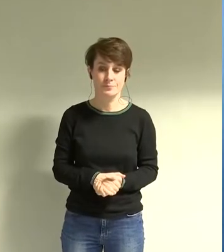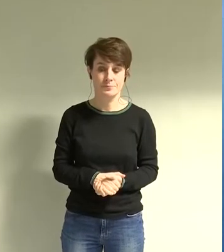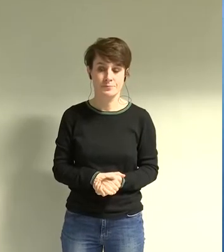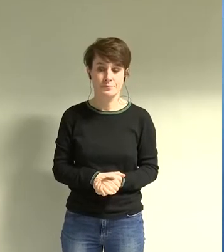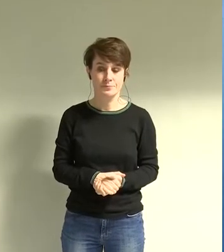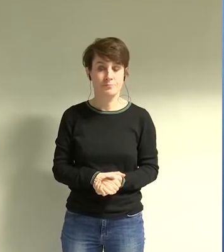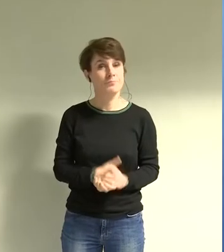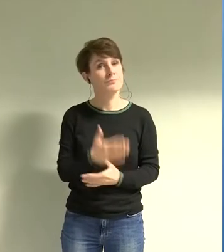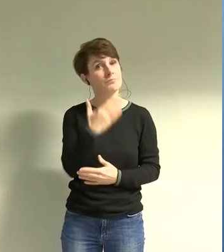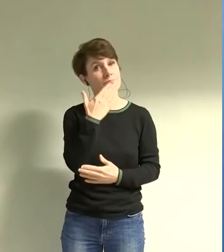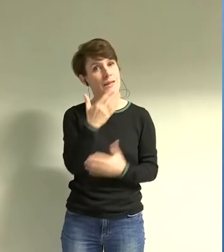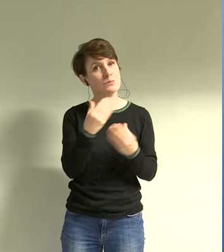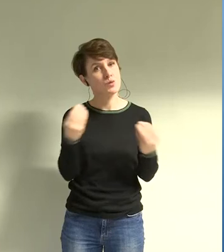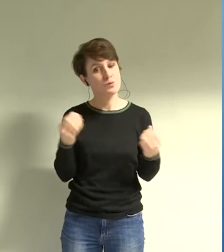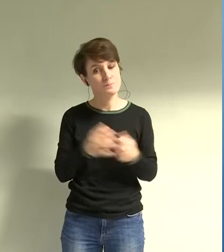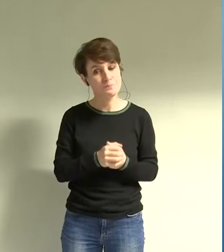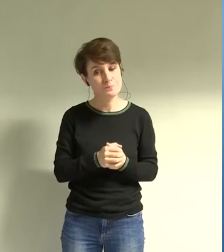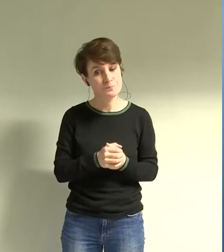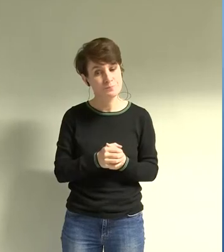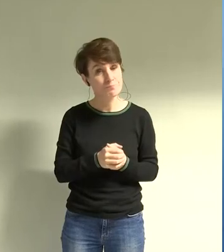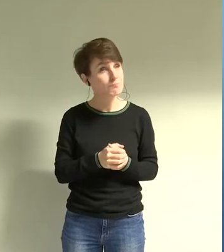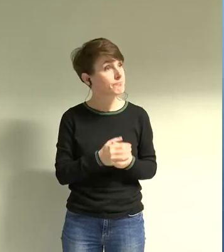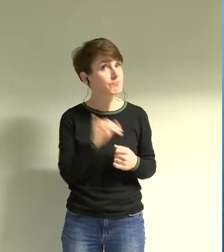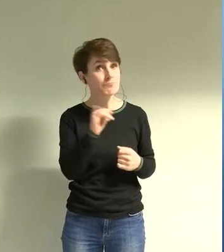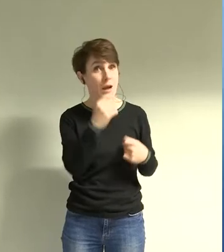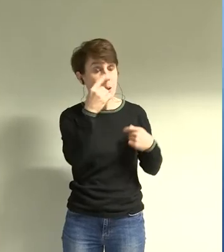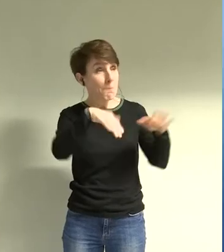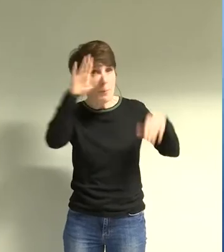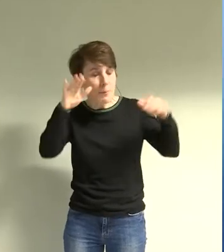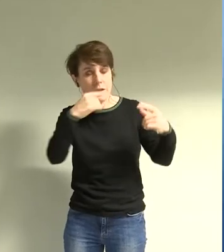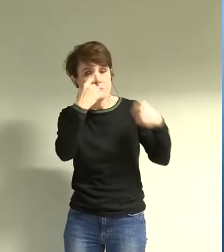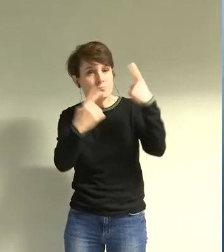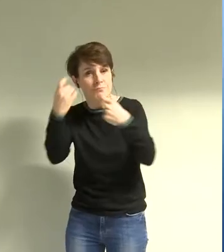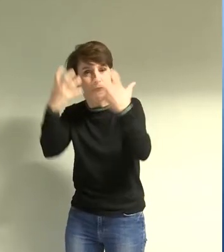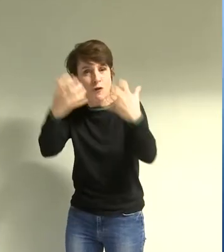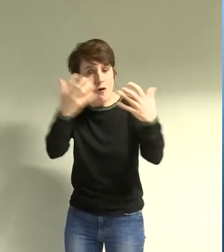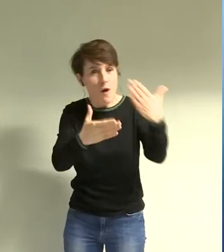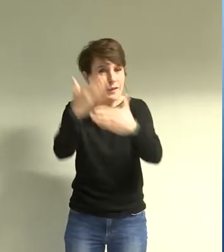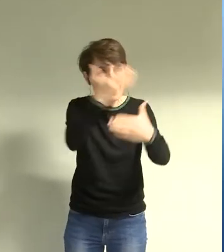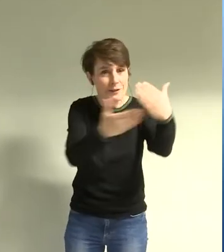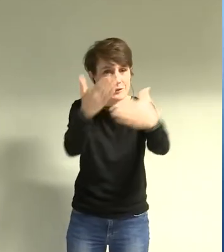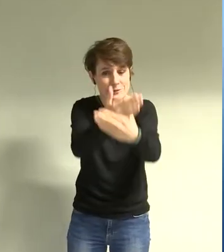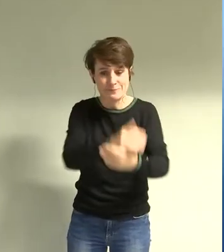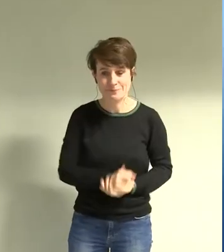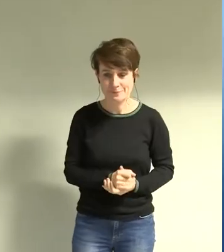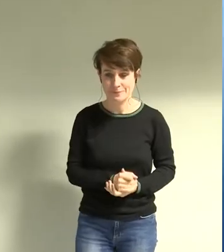merci beaucoup cascades de demandes de parole madame blue air pour commencer